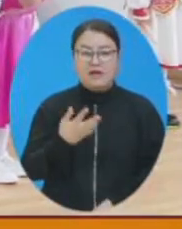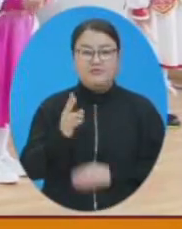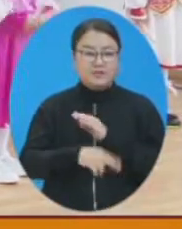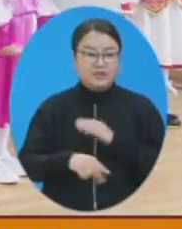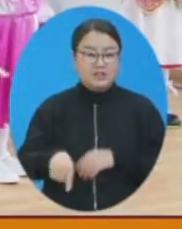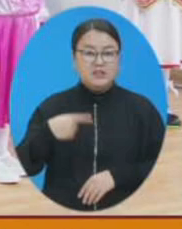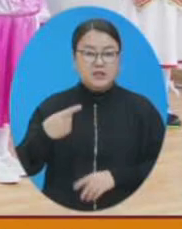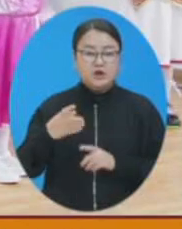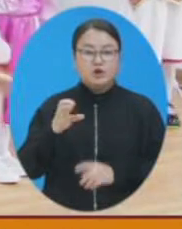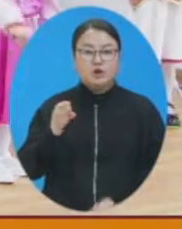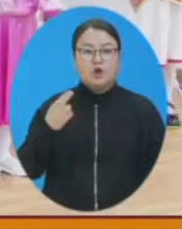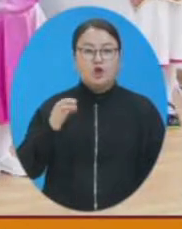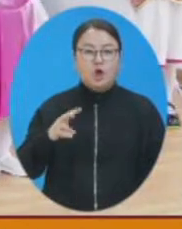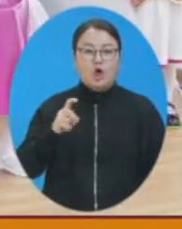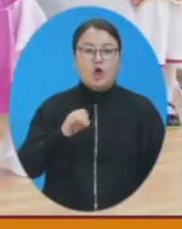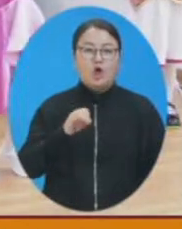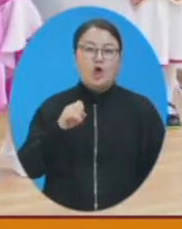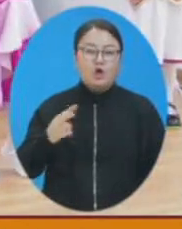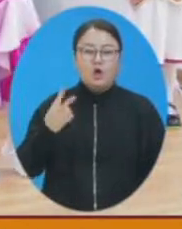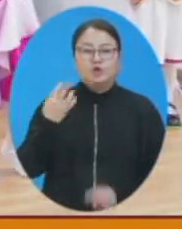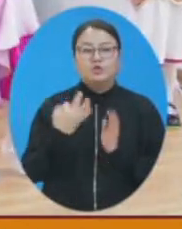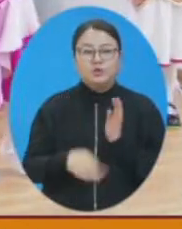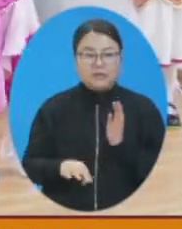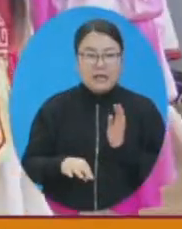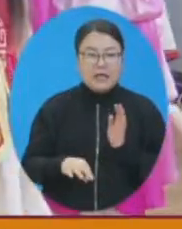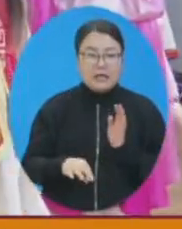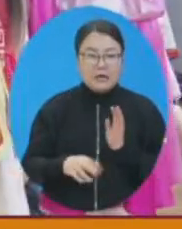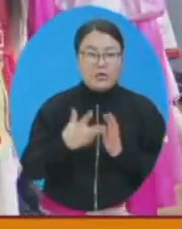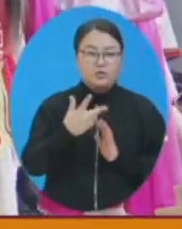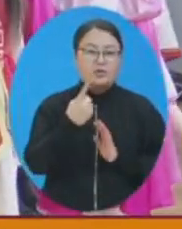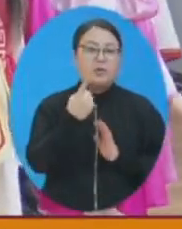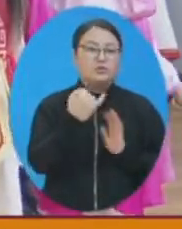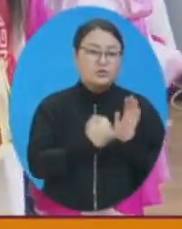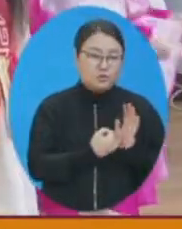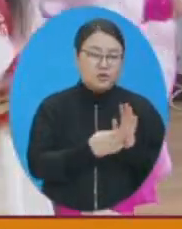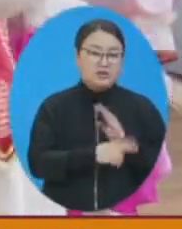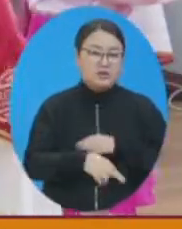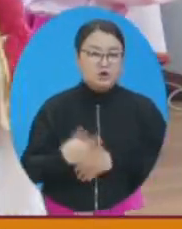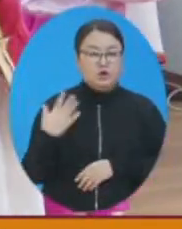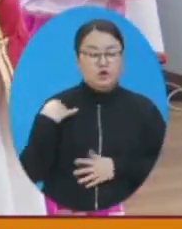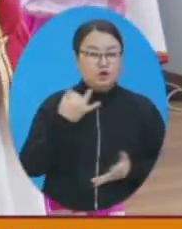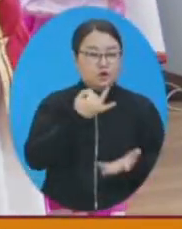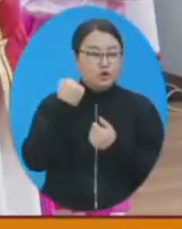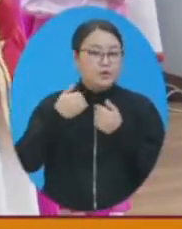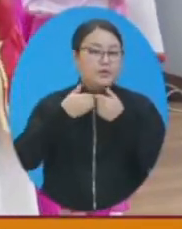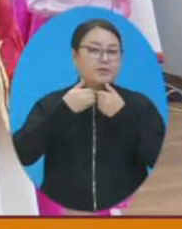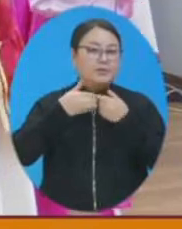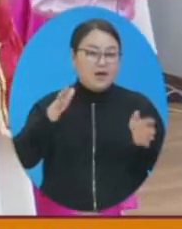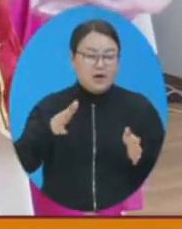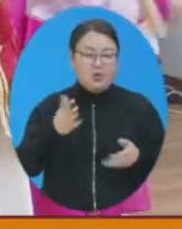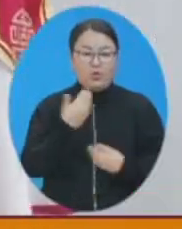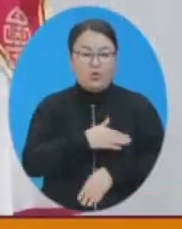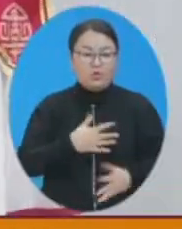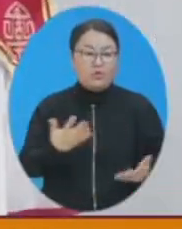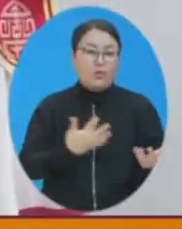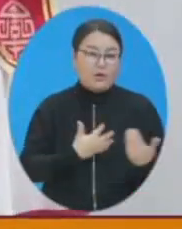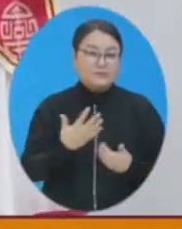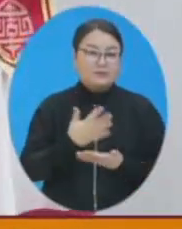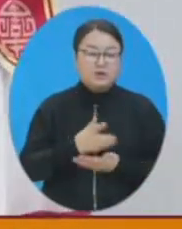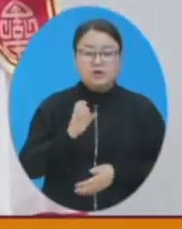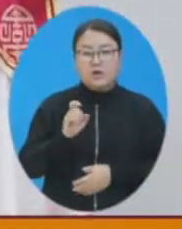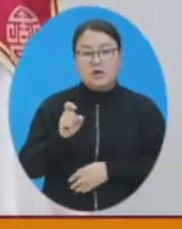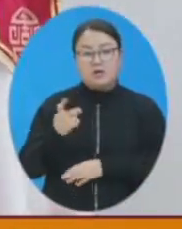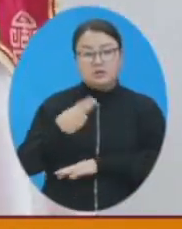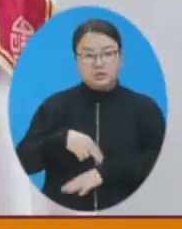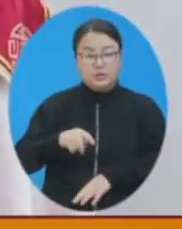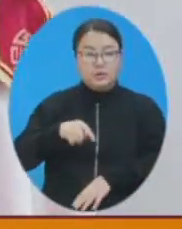нэг болох Содон хороолын 280 хүүхдийн ортой 316-р цэцэрлэг өнгөрсөн 7 хоногт нээлттэй хийж сурагчтай хүлээн авчээ. Сонгин хайрхан дүүрэг